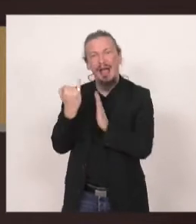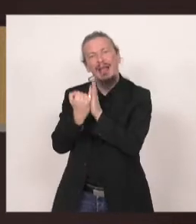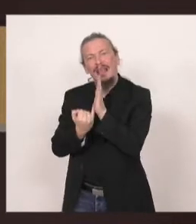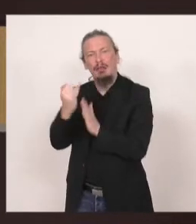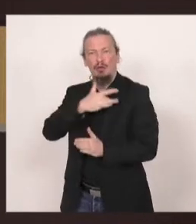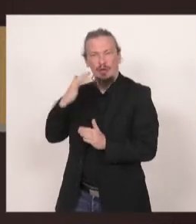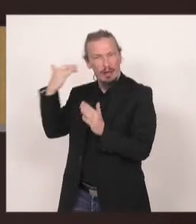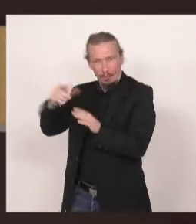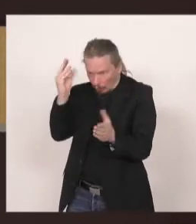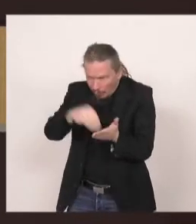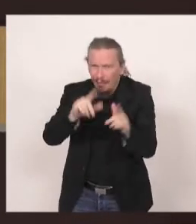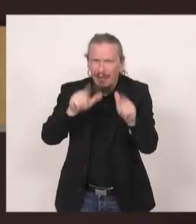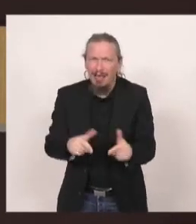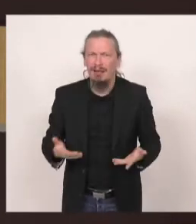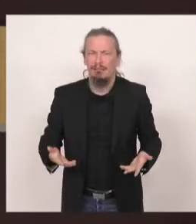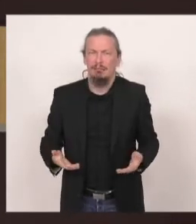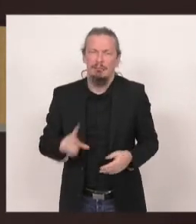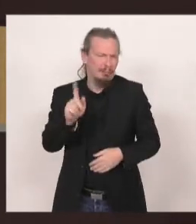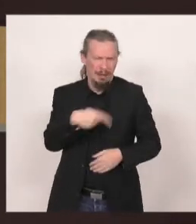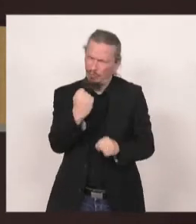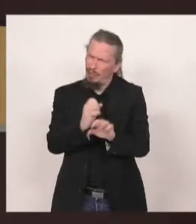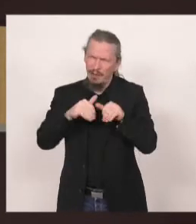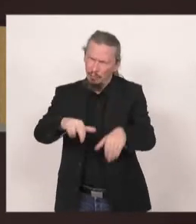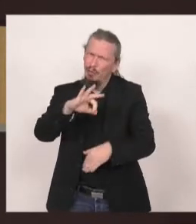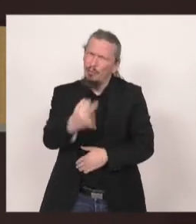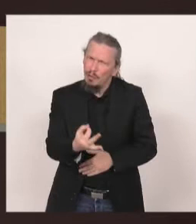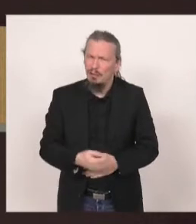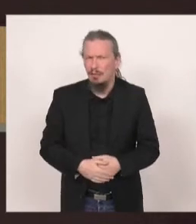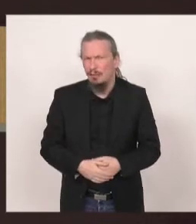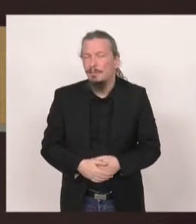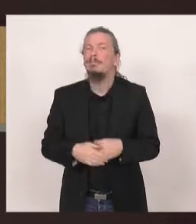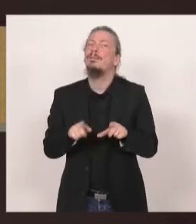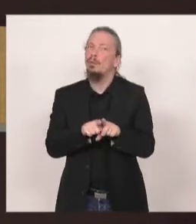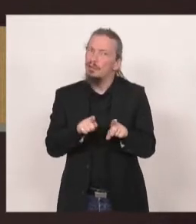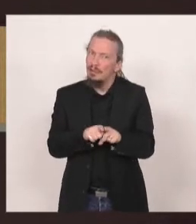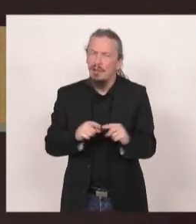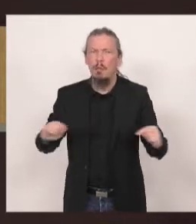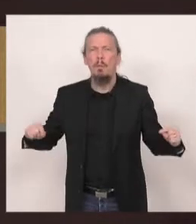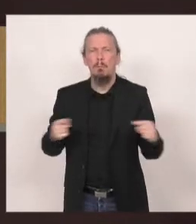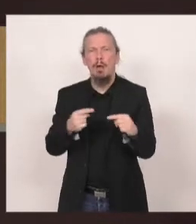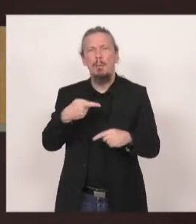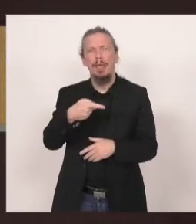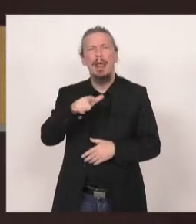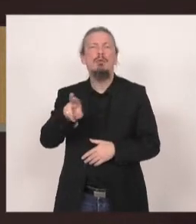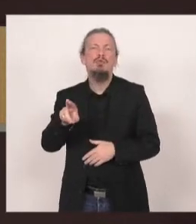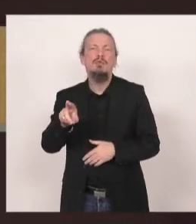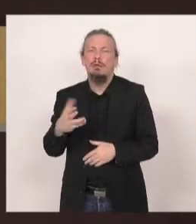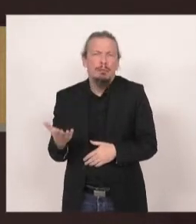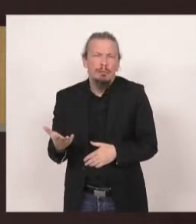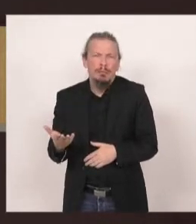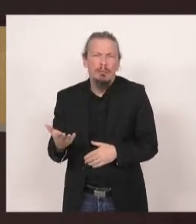santé environnementale sur lequel, évidemment, on continue à travailler. Et puis, il y a le plan local d'urbanisme,